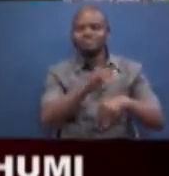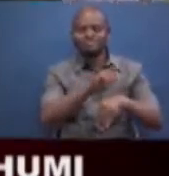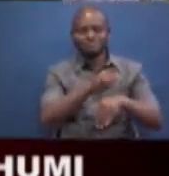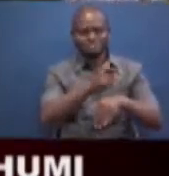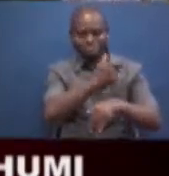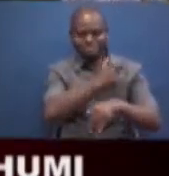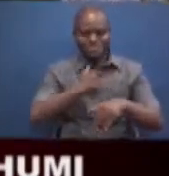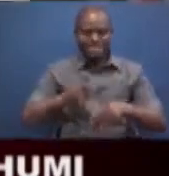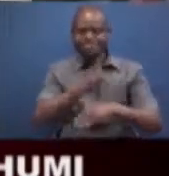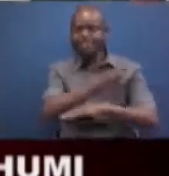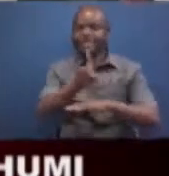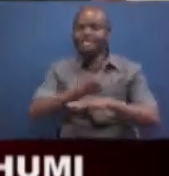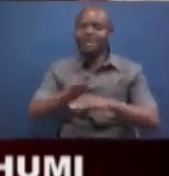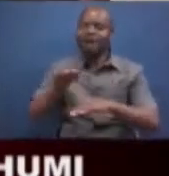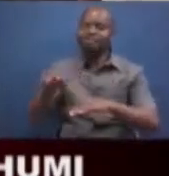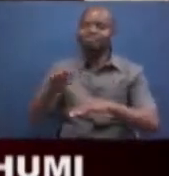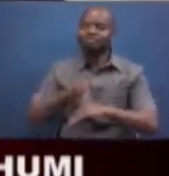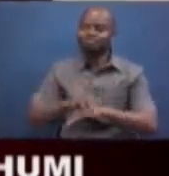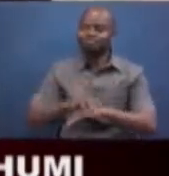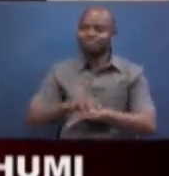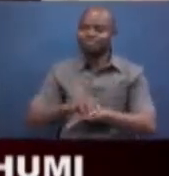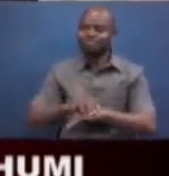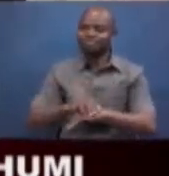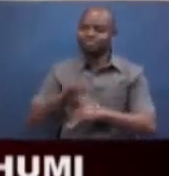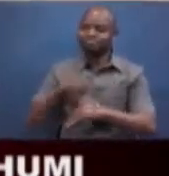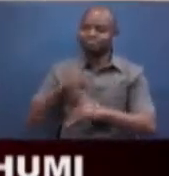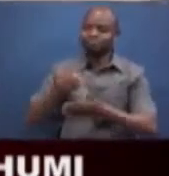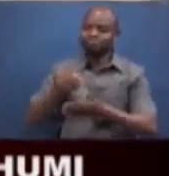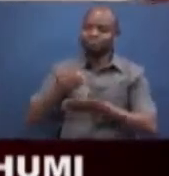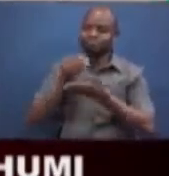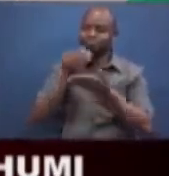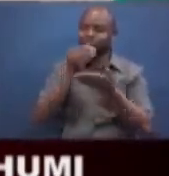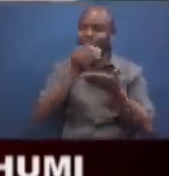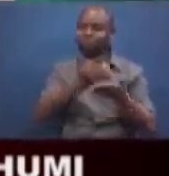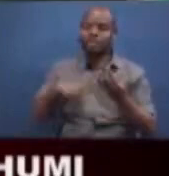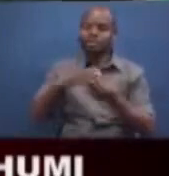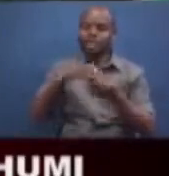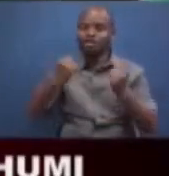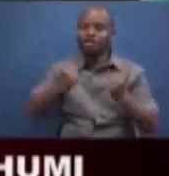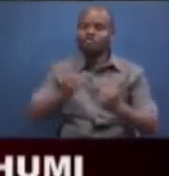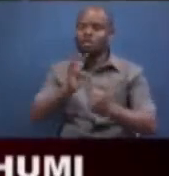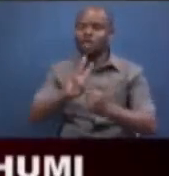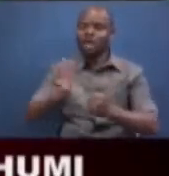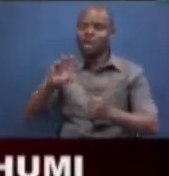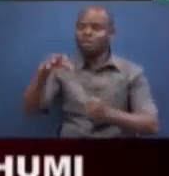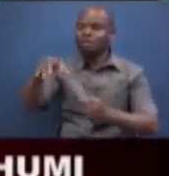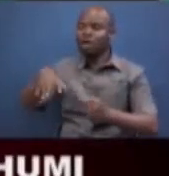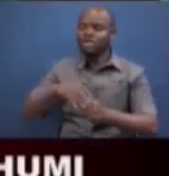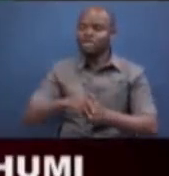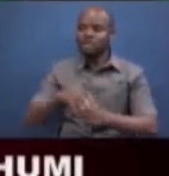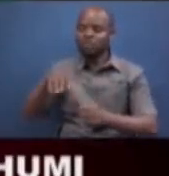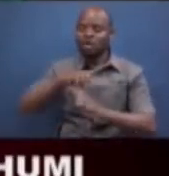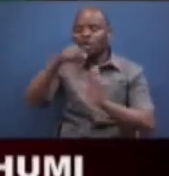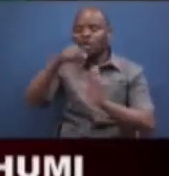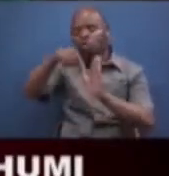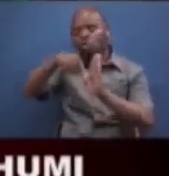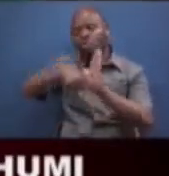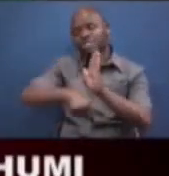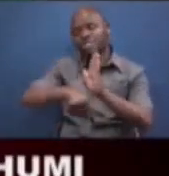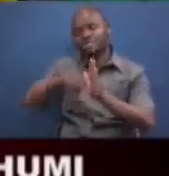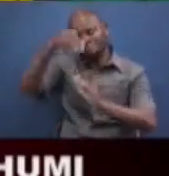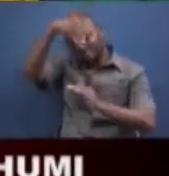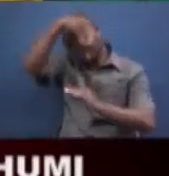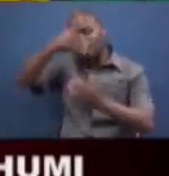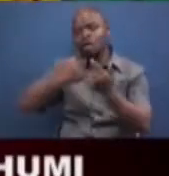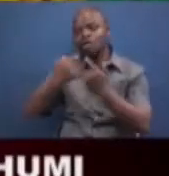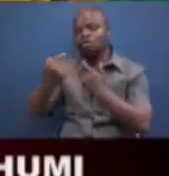Baraza la Mapinduzi Dr. Hussein Ali Mwinyi ukiwasili katika ukumbi wa Umoja ni Nguvu uliopo wilaya ya Mkoani, mkoa wa Kusini Pemba, kuzungumza na